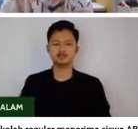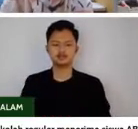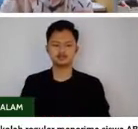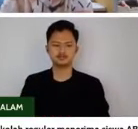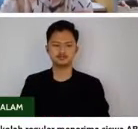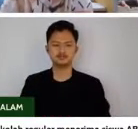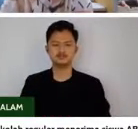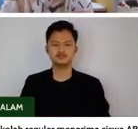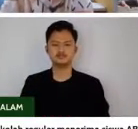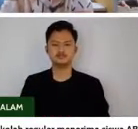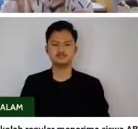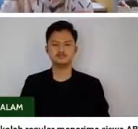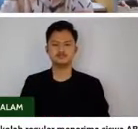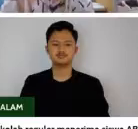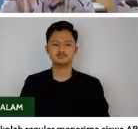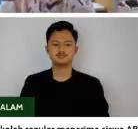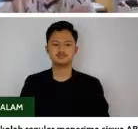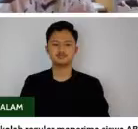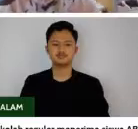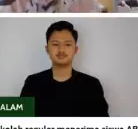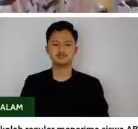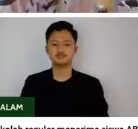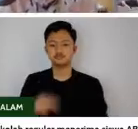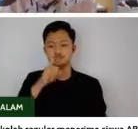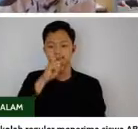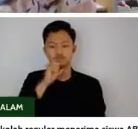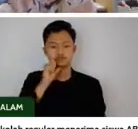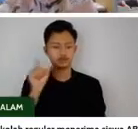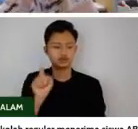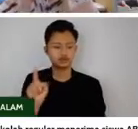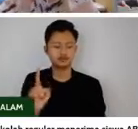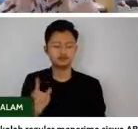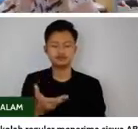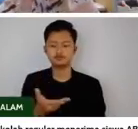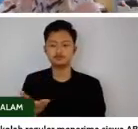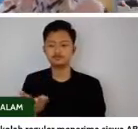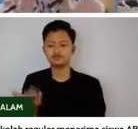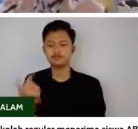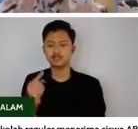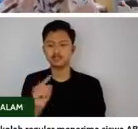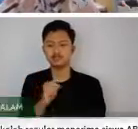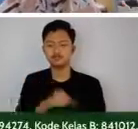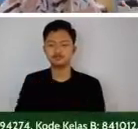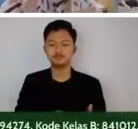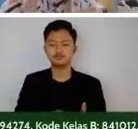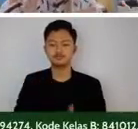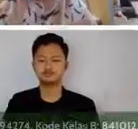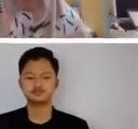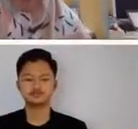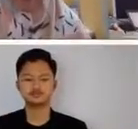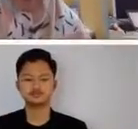Bagaimana Pak? Pak siapa dulu? Pak Said lagi mulai jawab.